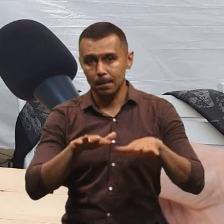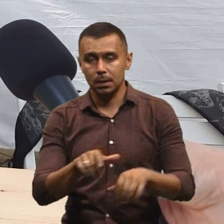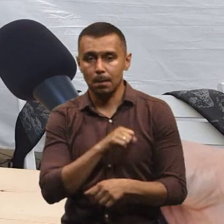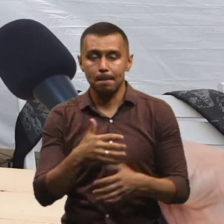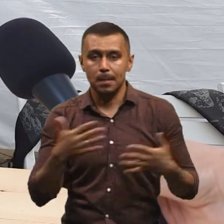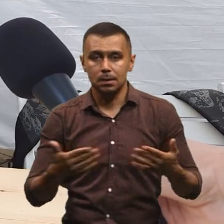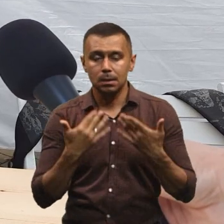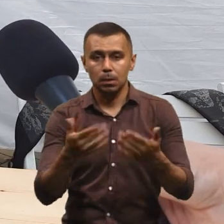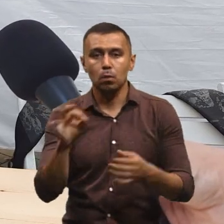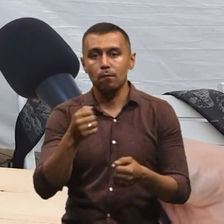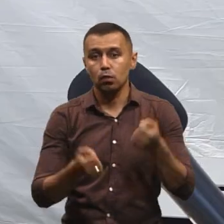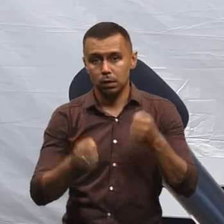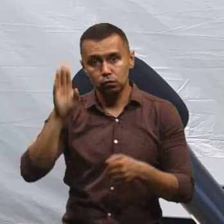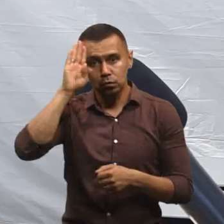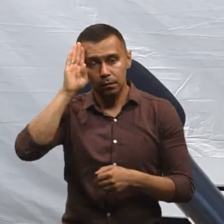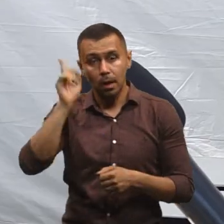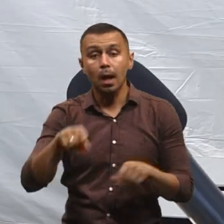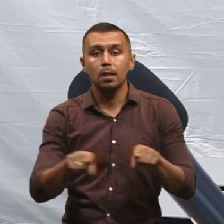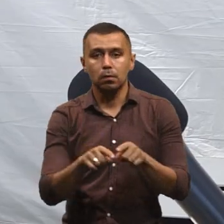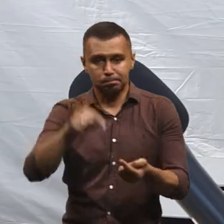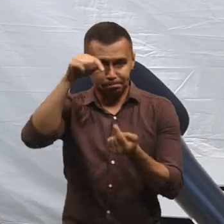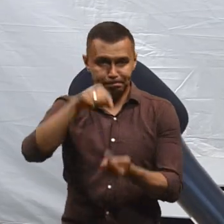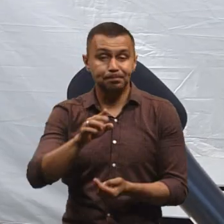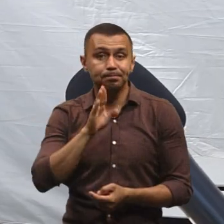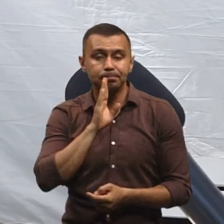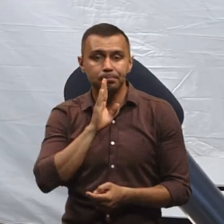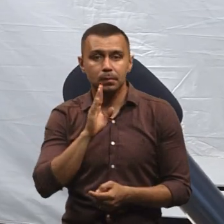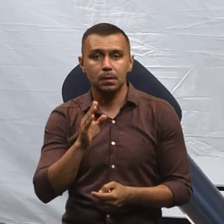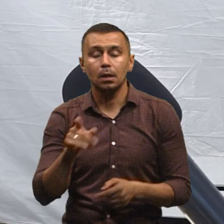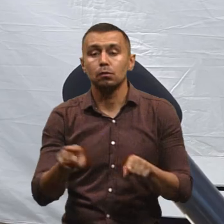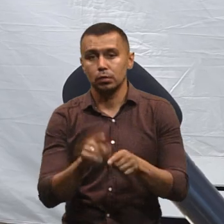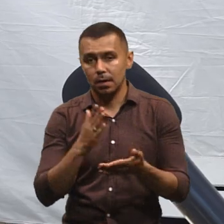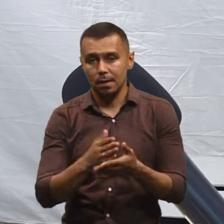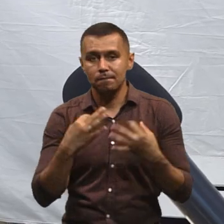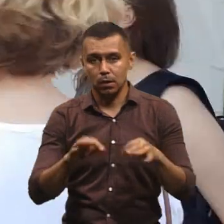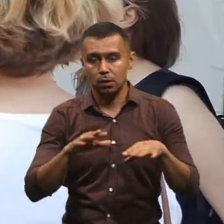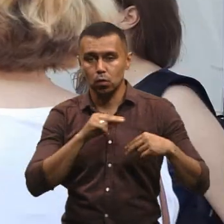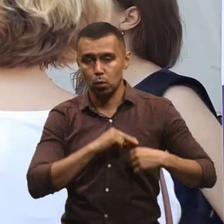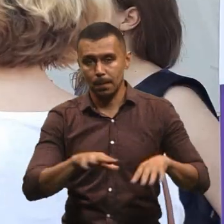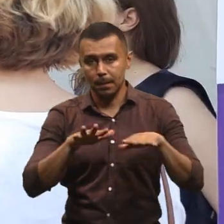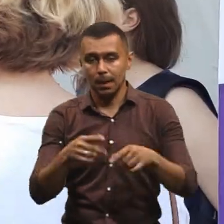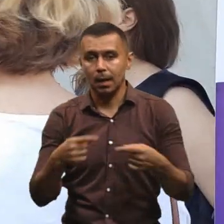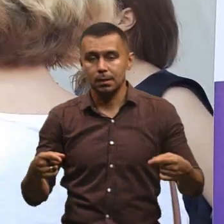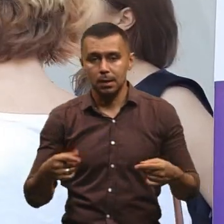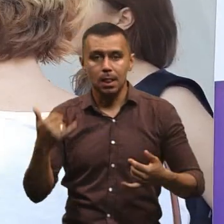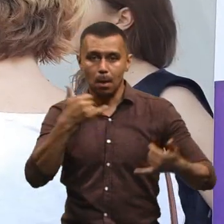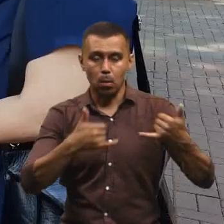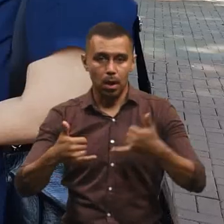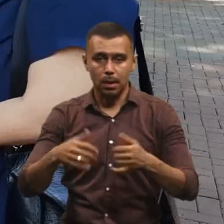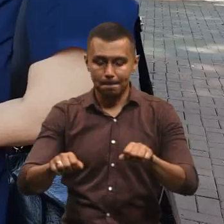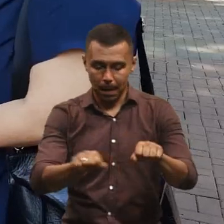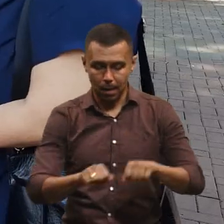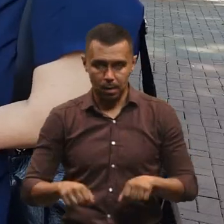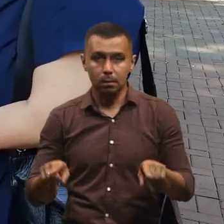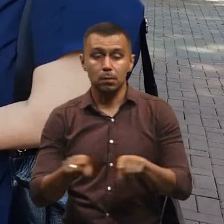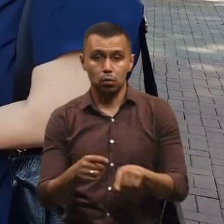більше запитують про водіїв чоловіки також підходять жінки для нас в них тоже є вакансії різні лаборанти прибиральниці